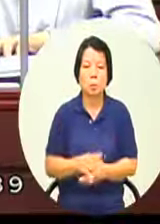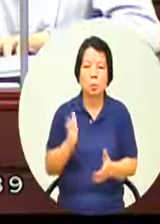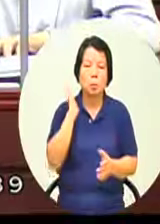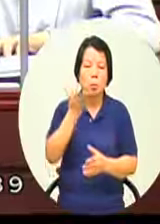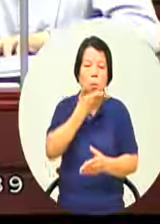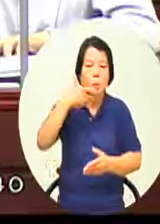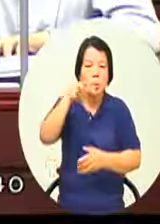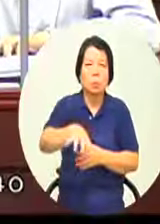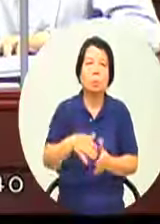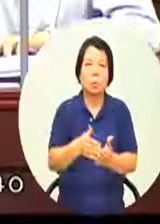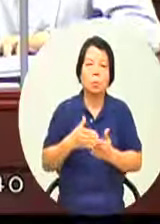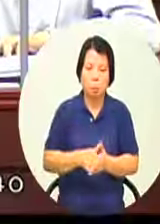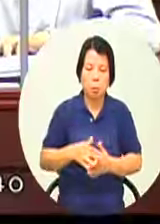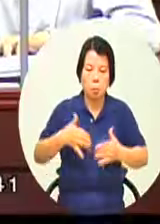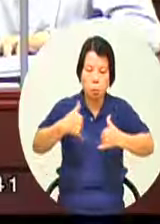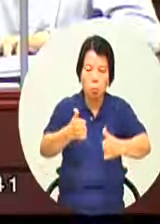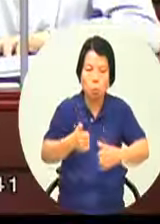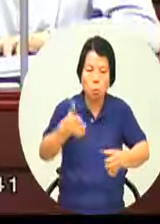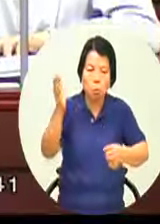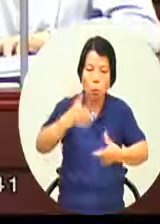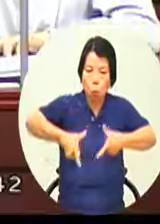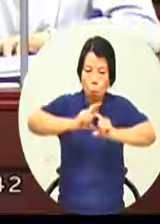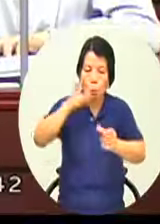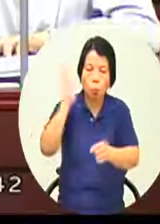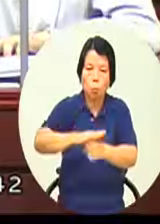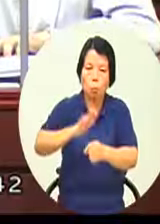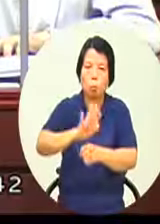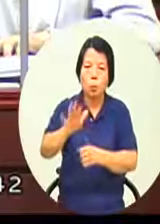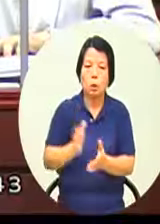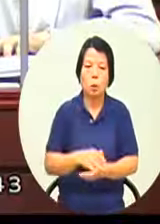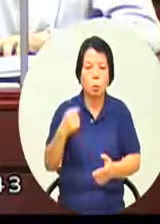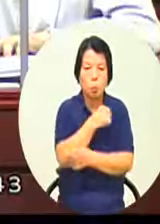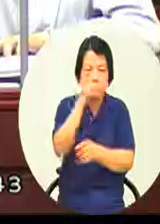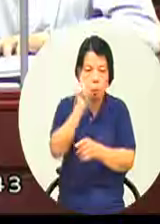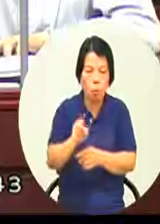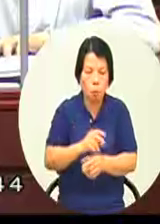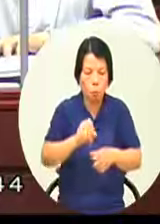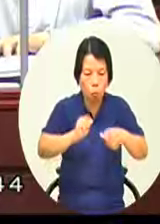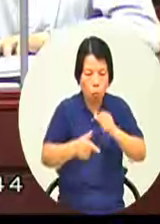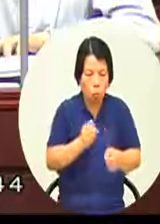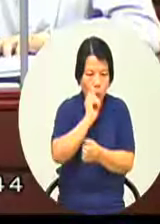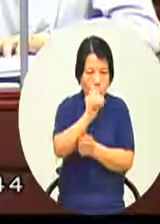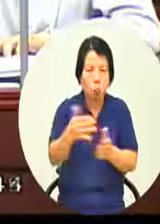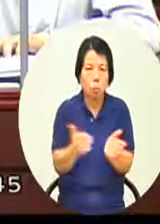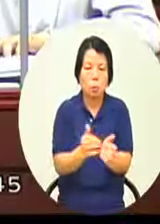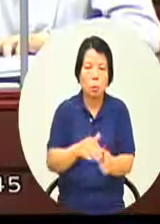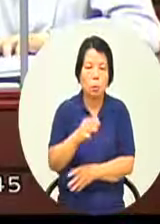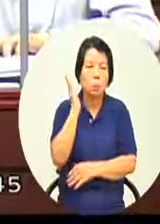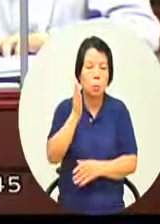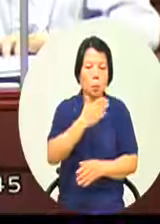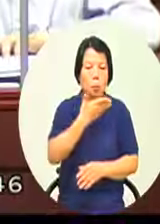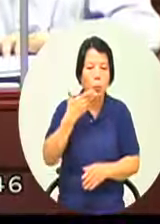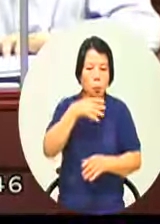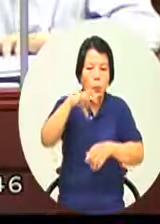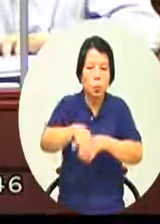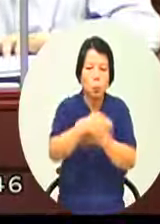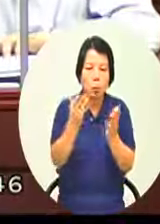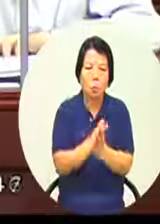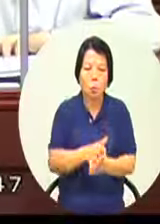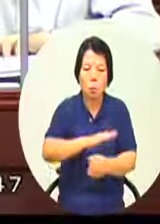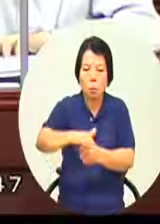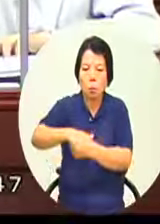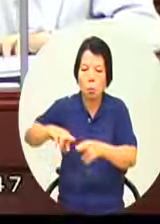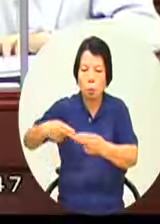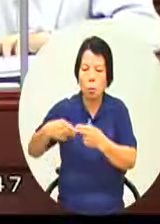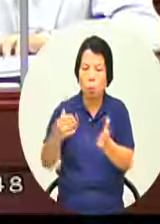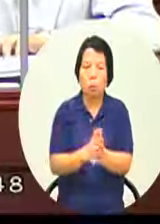在现场做了路面回填修补，那我们也有告诉台电说水利局这边会先去处理这个路面，但是后续依照他